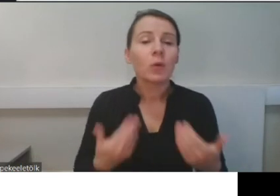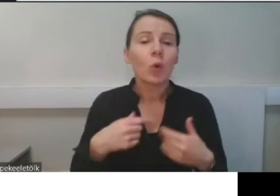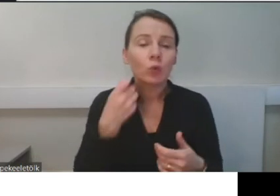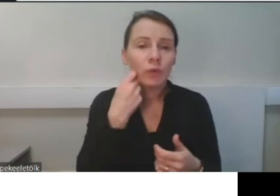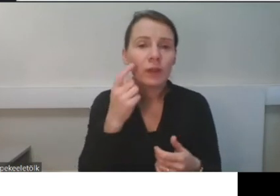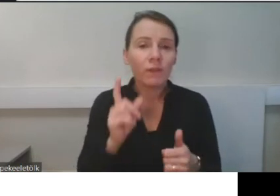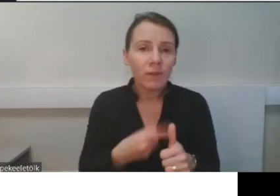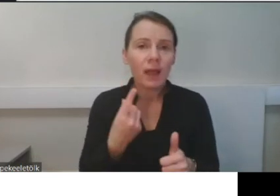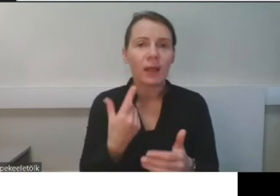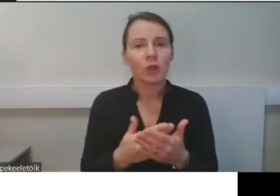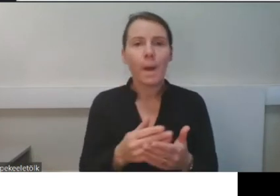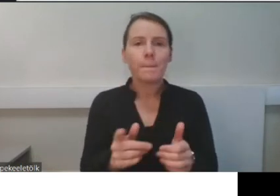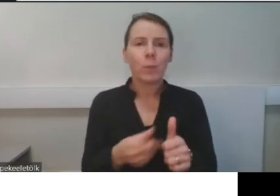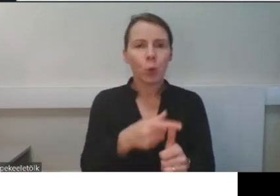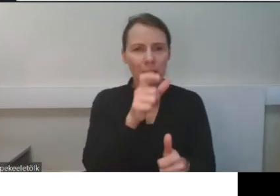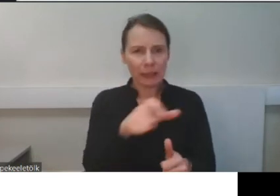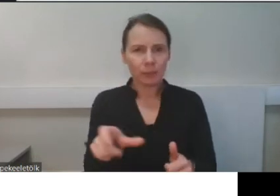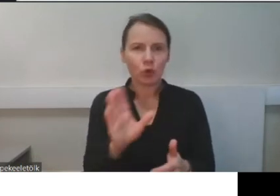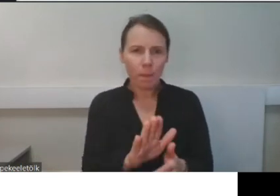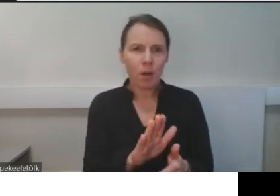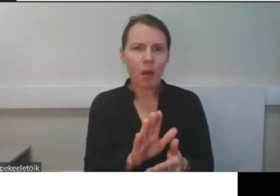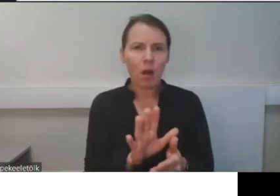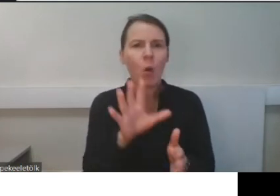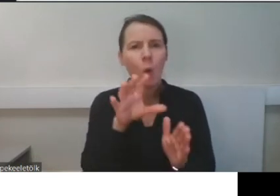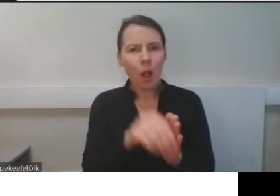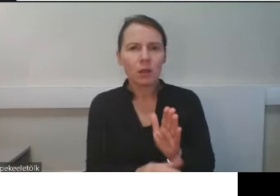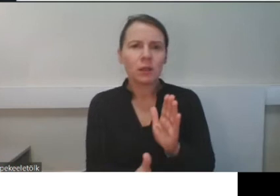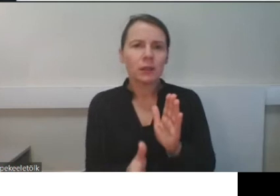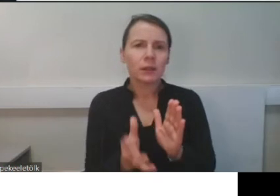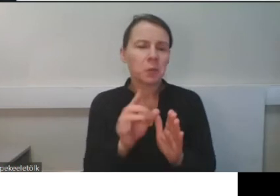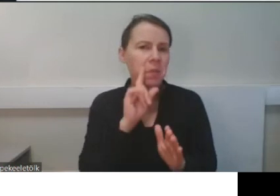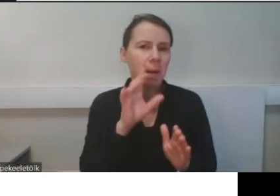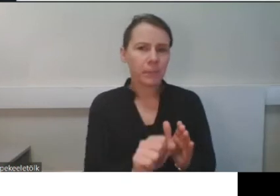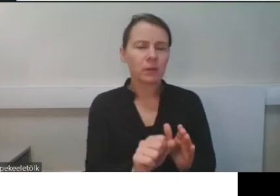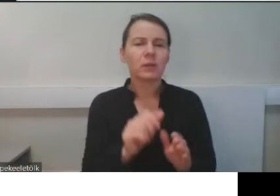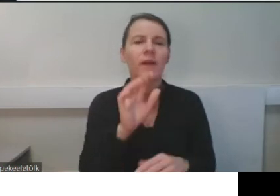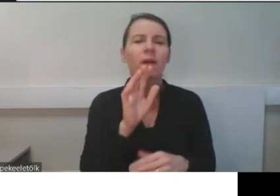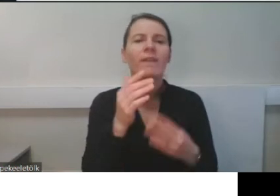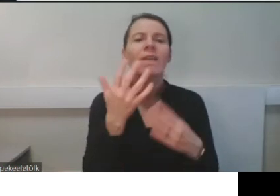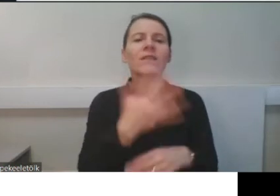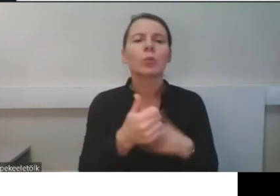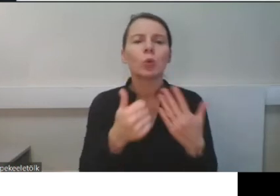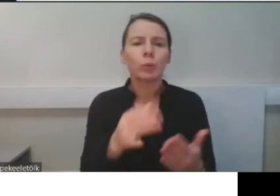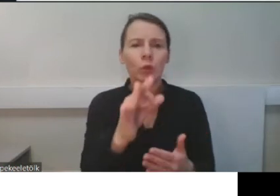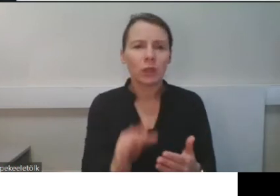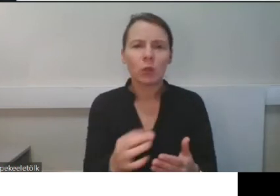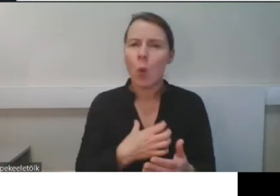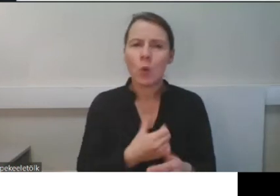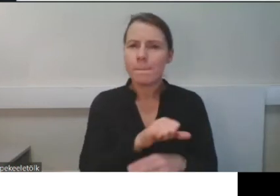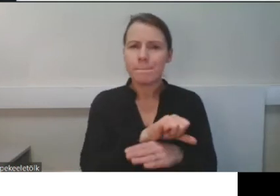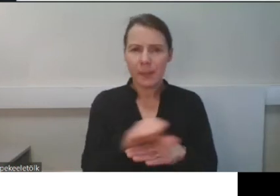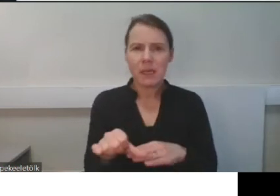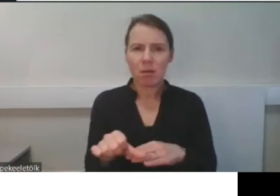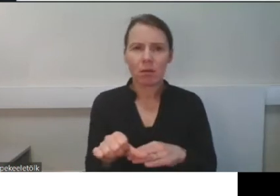siis tagab neile seadusega ette nähtud teenused ja toetused ja muid tugisüsteeme, näiteks ütleme,